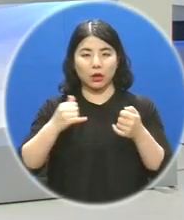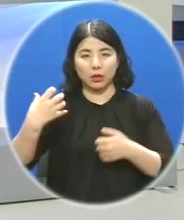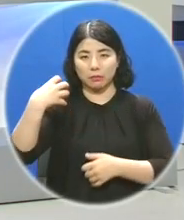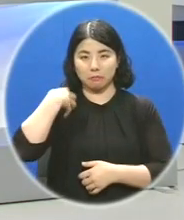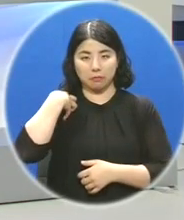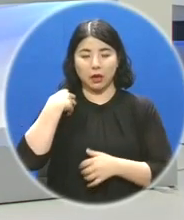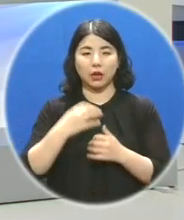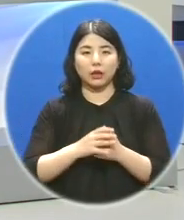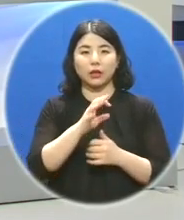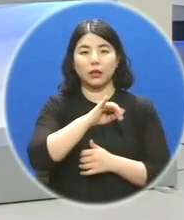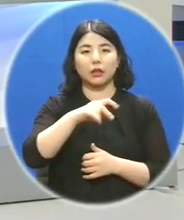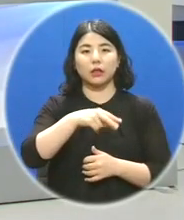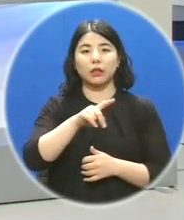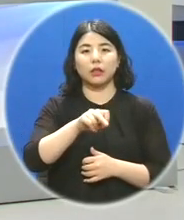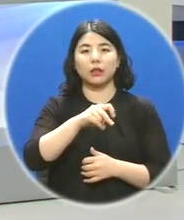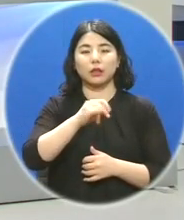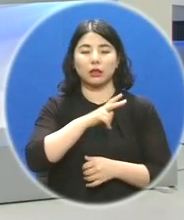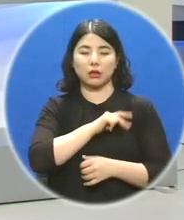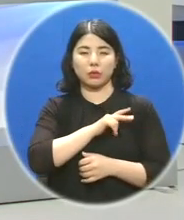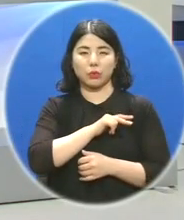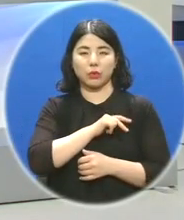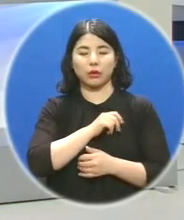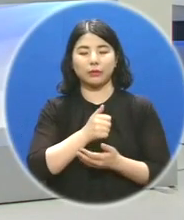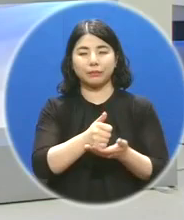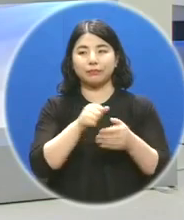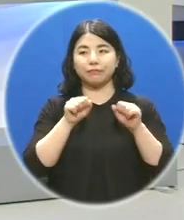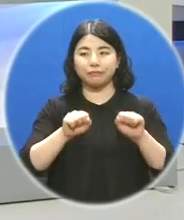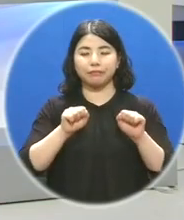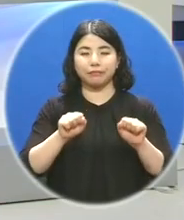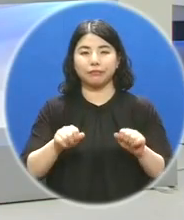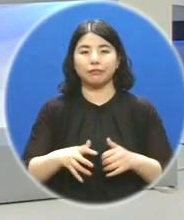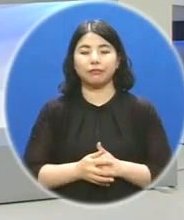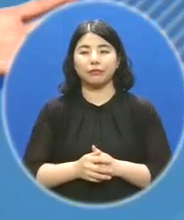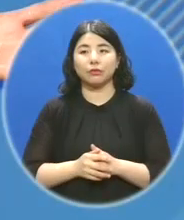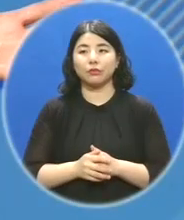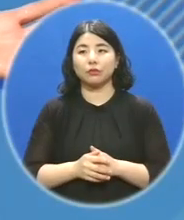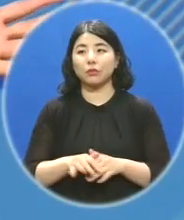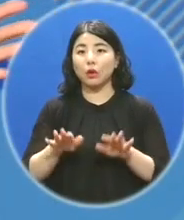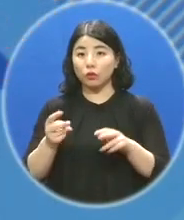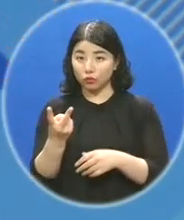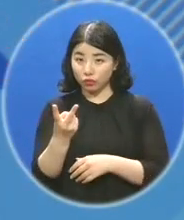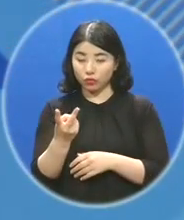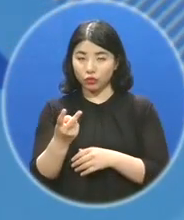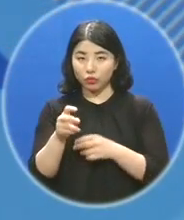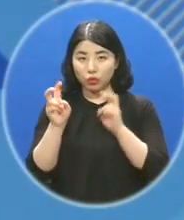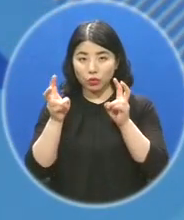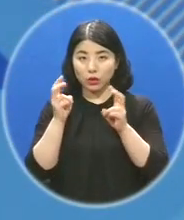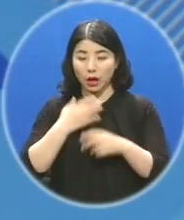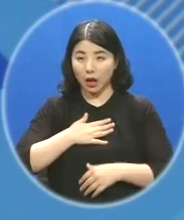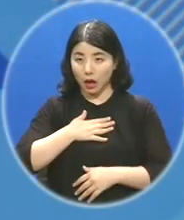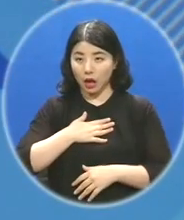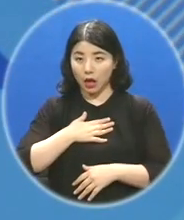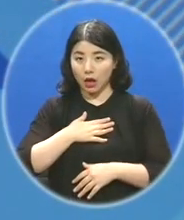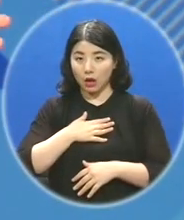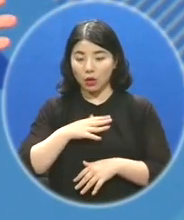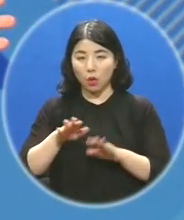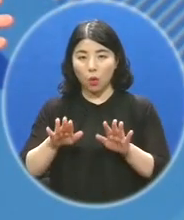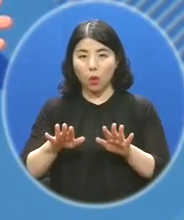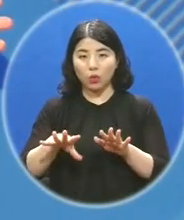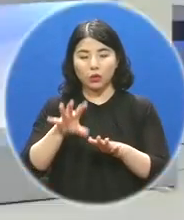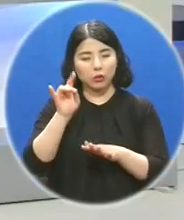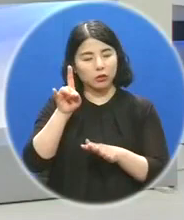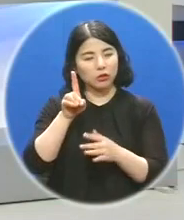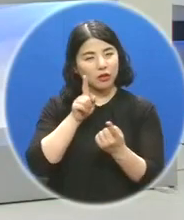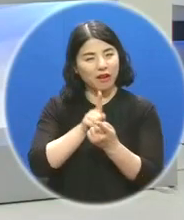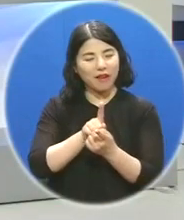계십니다. 이상식 의원 자리하셨습니다. 안녕하세요. 안녕하세요. 네, 반갑습니다. 두 분께서는 서로 아시는 사이인가요? 네, 오늘 처음 뵙습니다. 네,